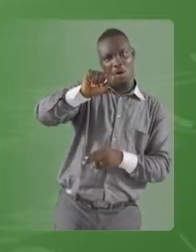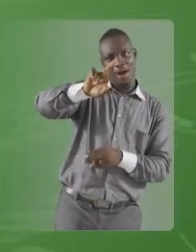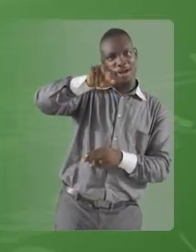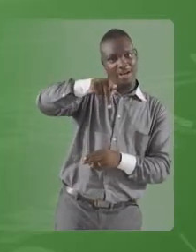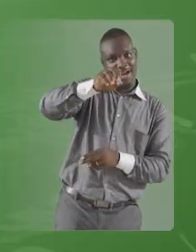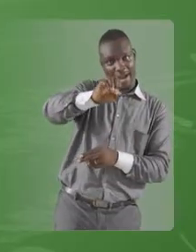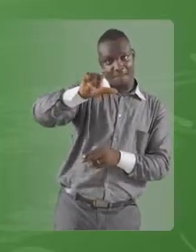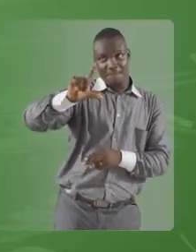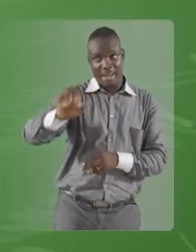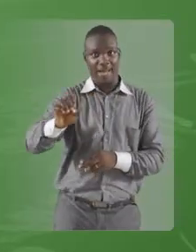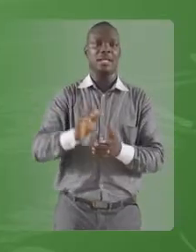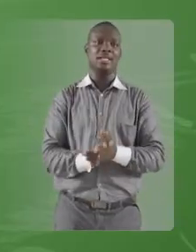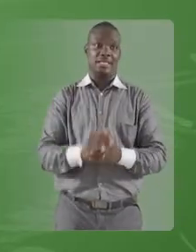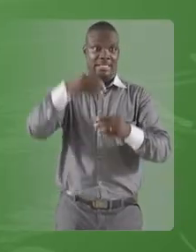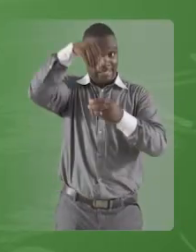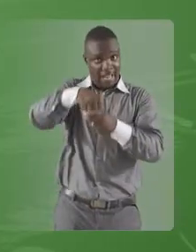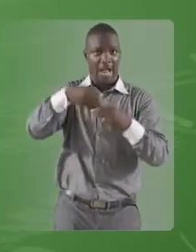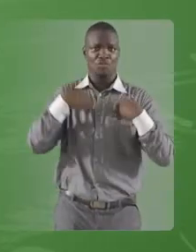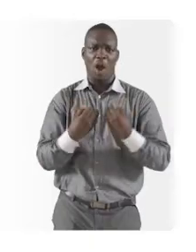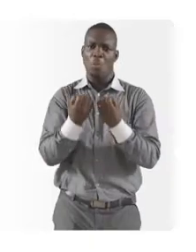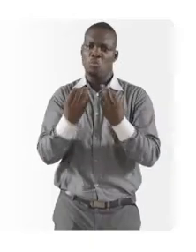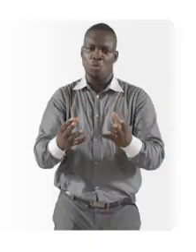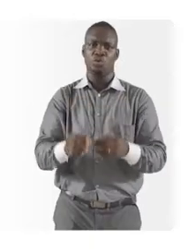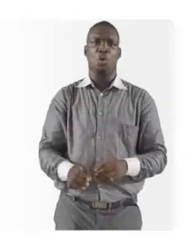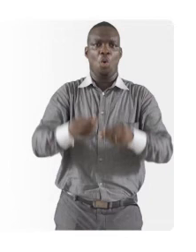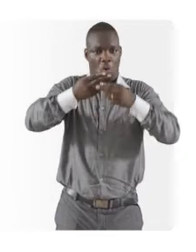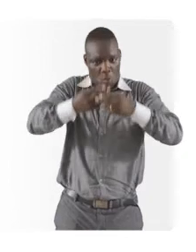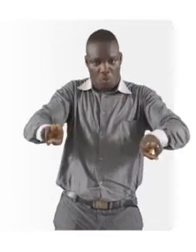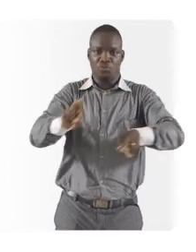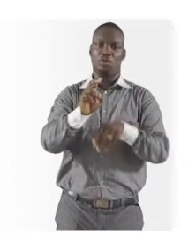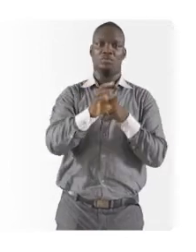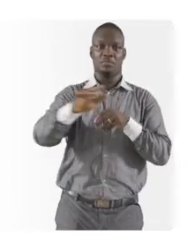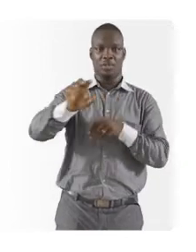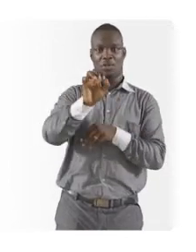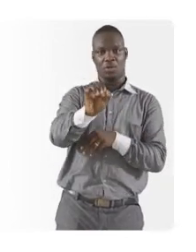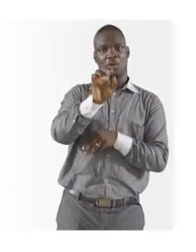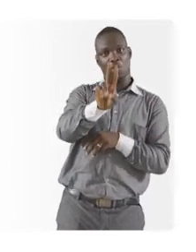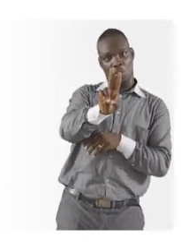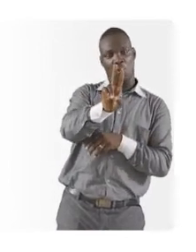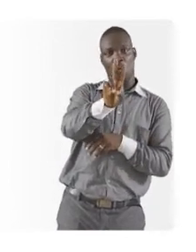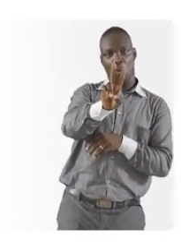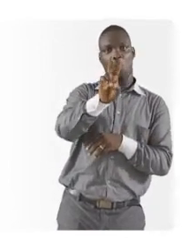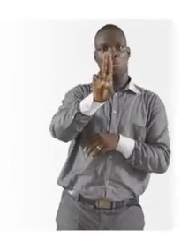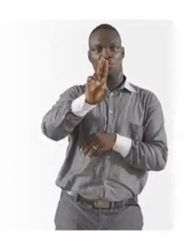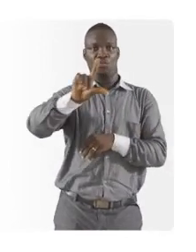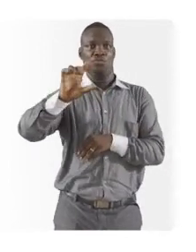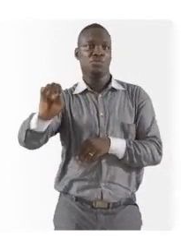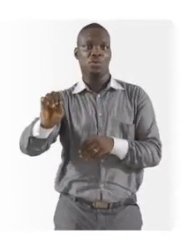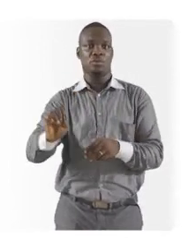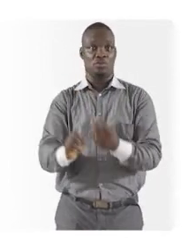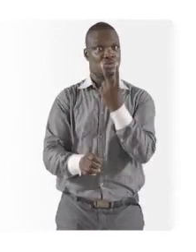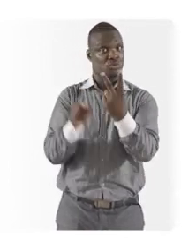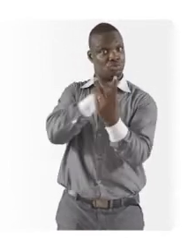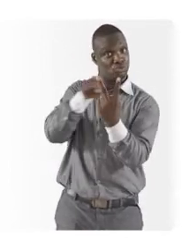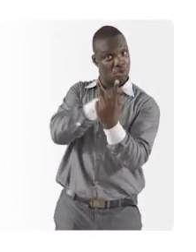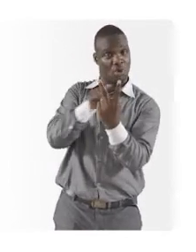nous montre le schéma de l'ovule. Ici, on a un ovule jeune et un ovule mature. Alors,